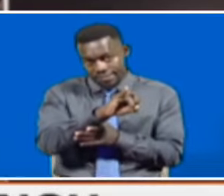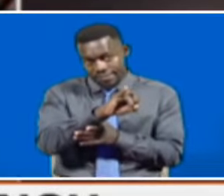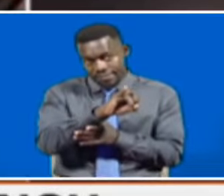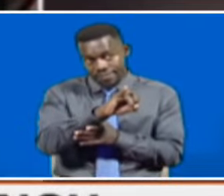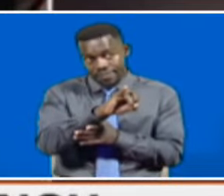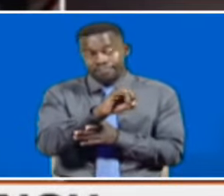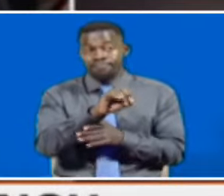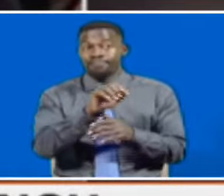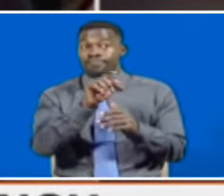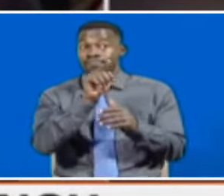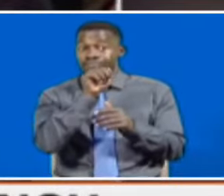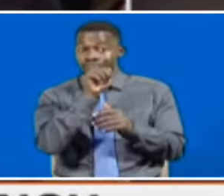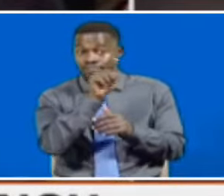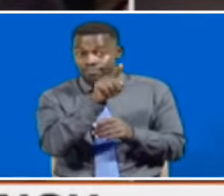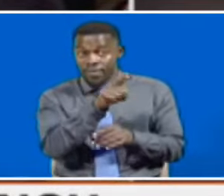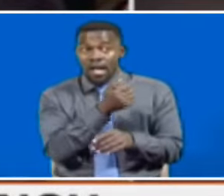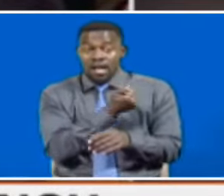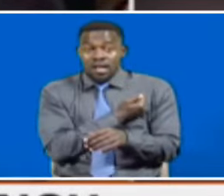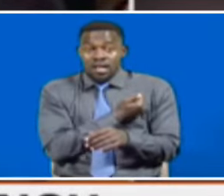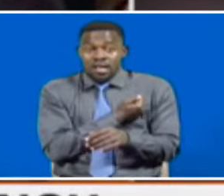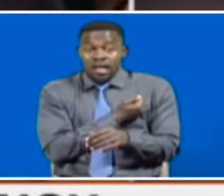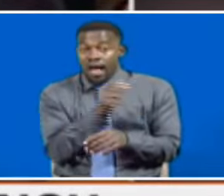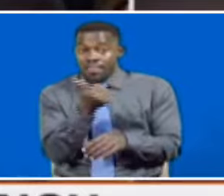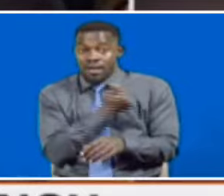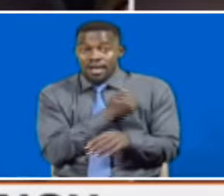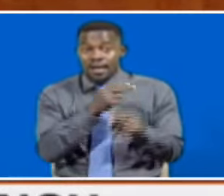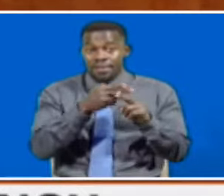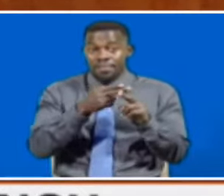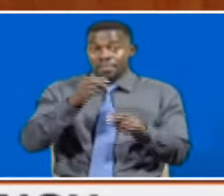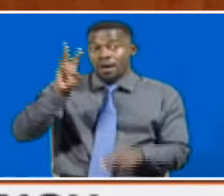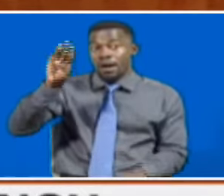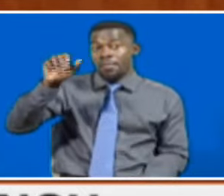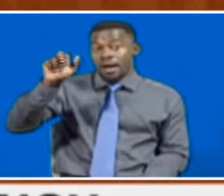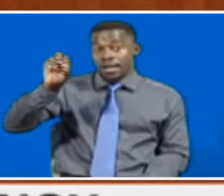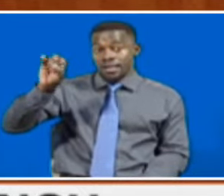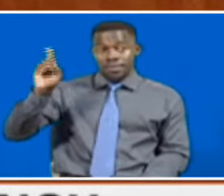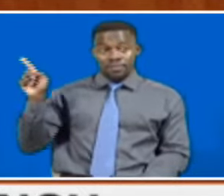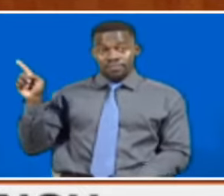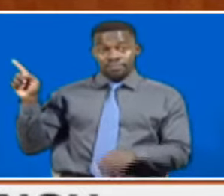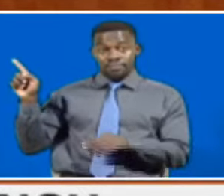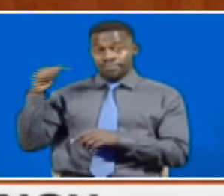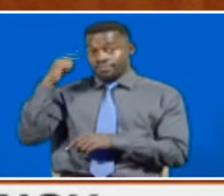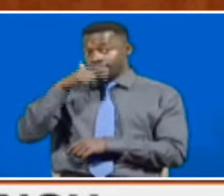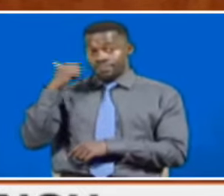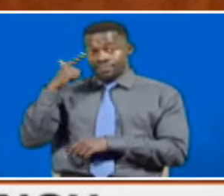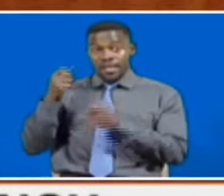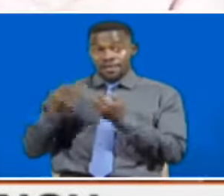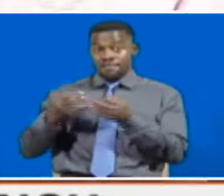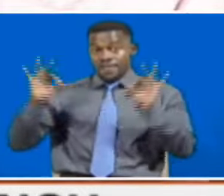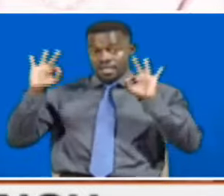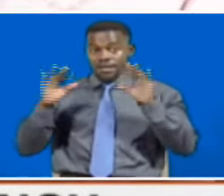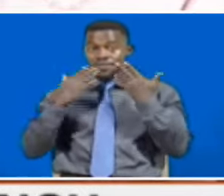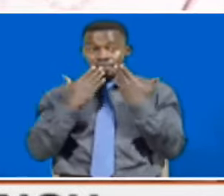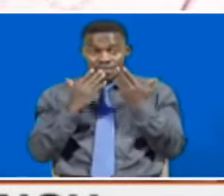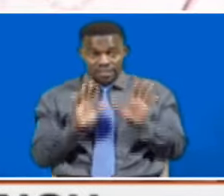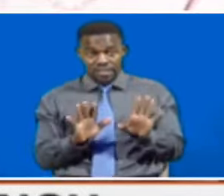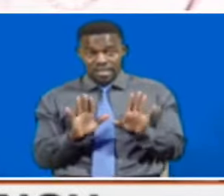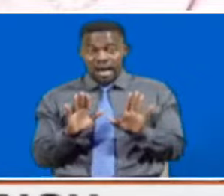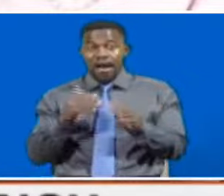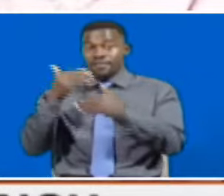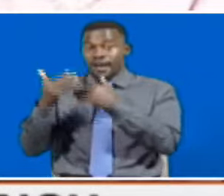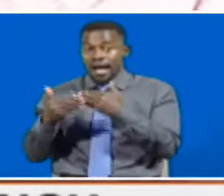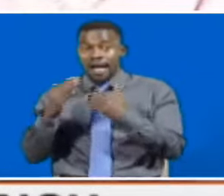Aliyekuwa mwanahabari Jackie Maribe, ambaye alishtakiwa pamoja na Irungu, hata hivyo aliachiliwa huru kwenye kesi hiyo ya mauaji ya